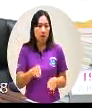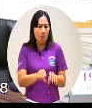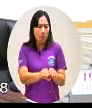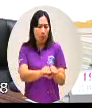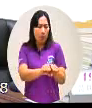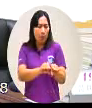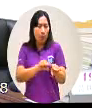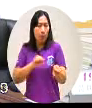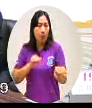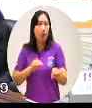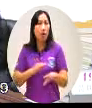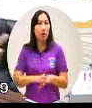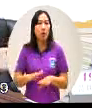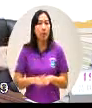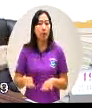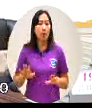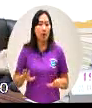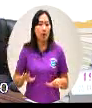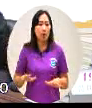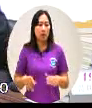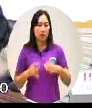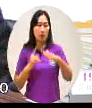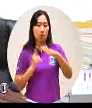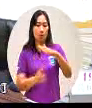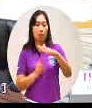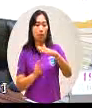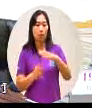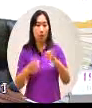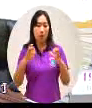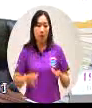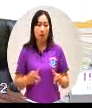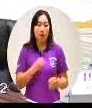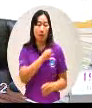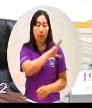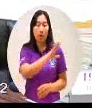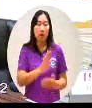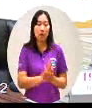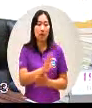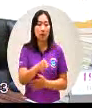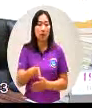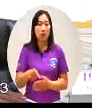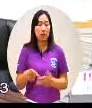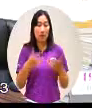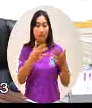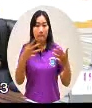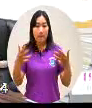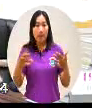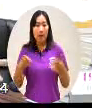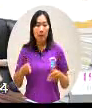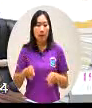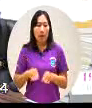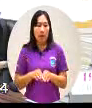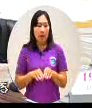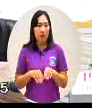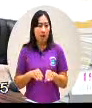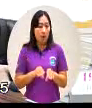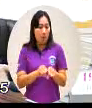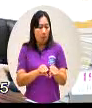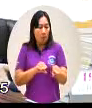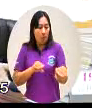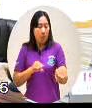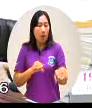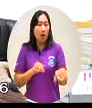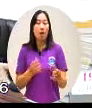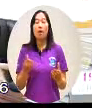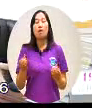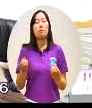临边乡啦。即马已经拢个厝台88过啊，临门拄好买摆时啊加进吼，会使讲吼车辆足稀疏个